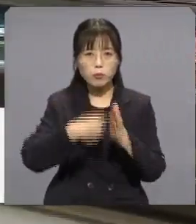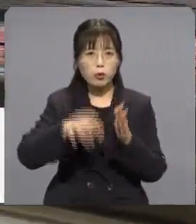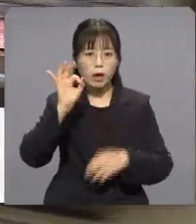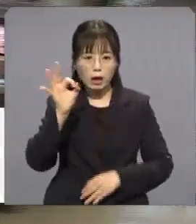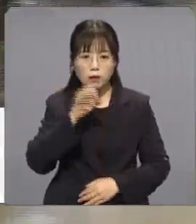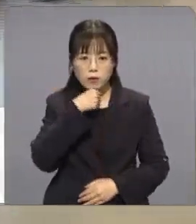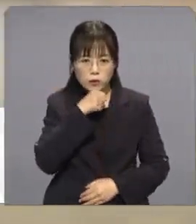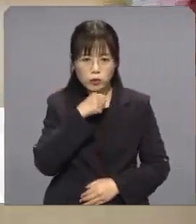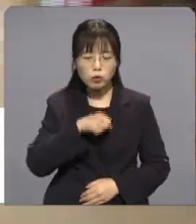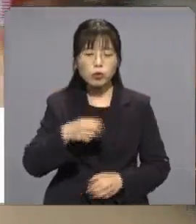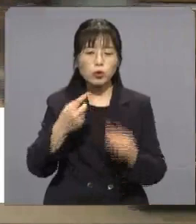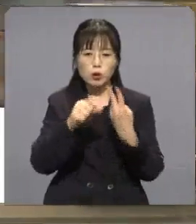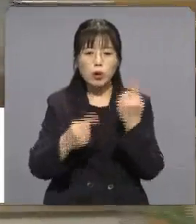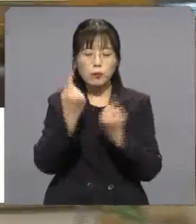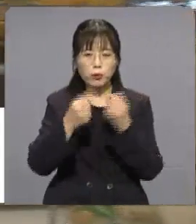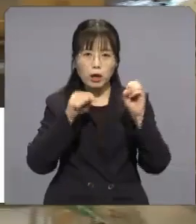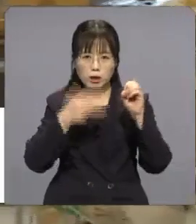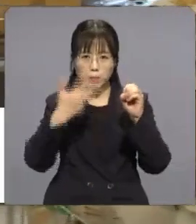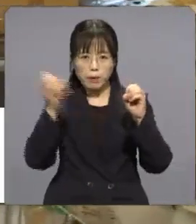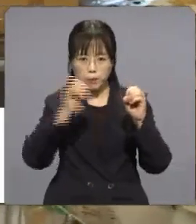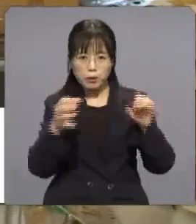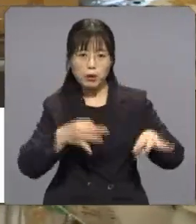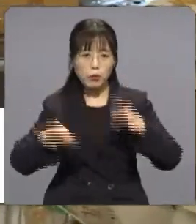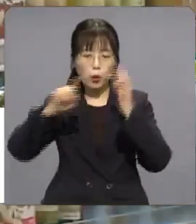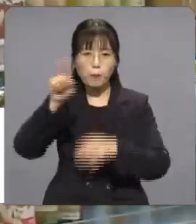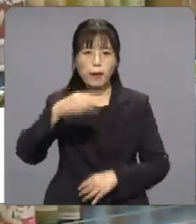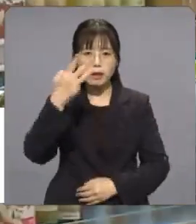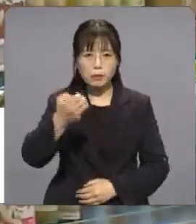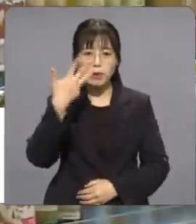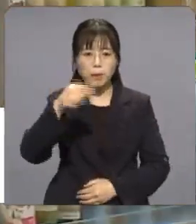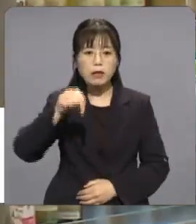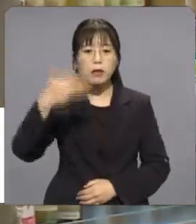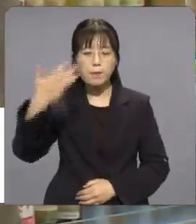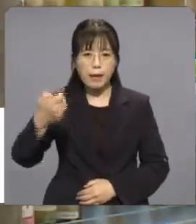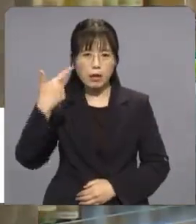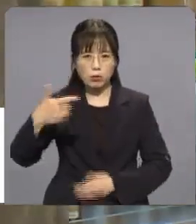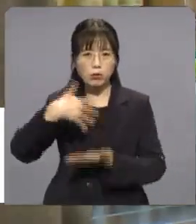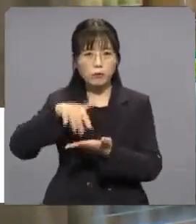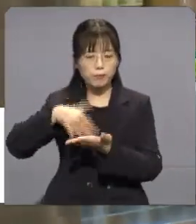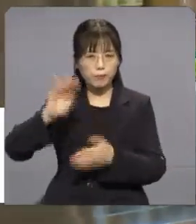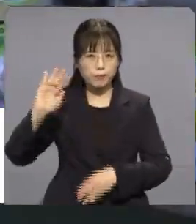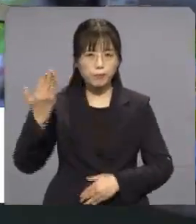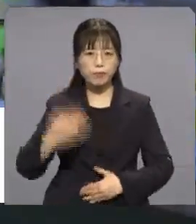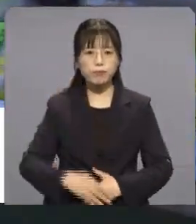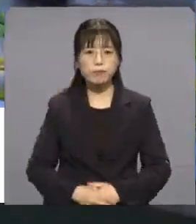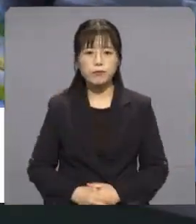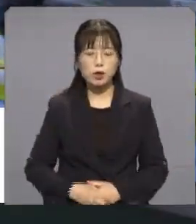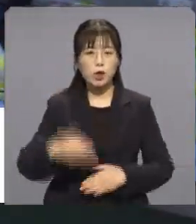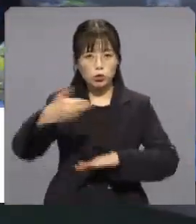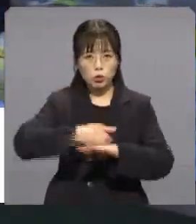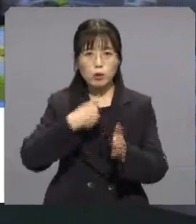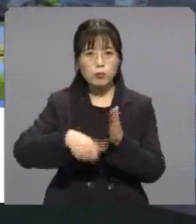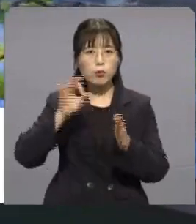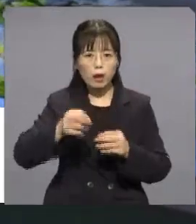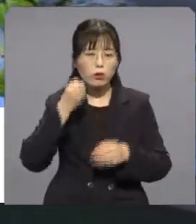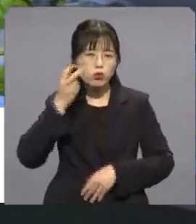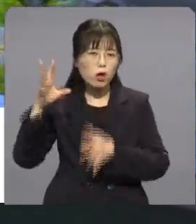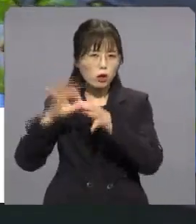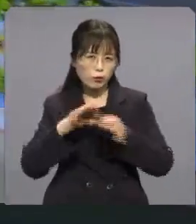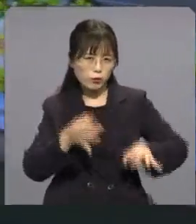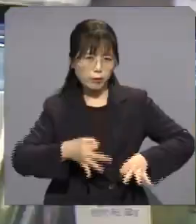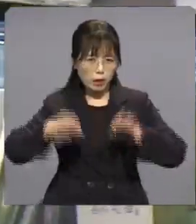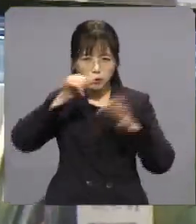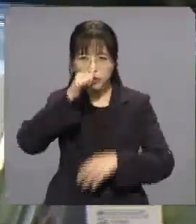물가 지수는 2월보다 0.8% 오른 138.86으로 집계됐습니다 수입물가도 2달 연속